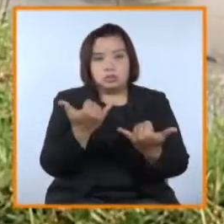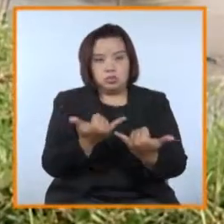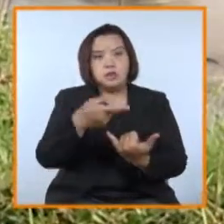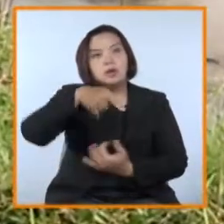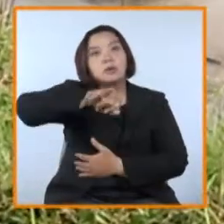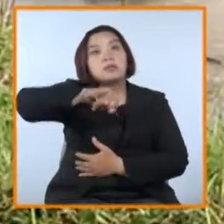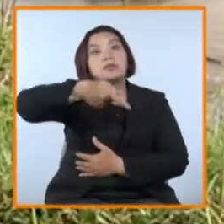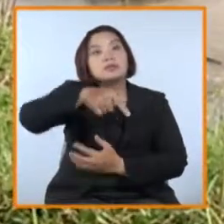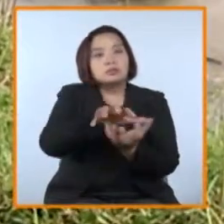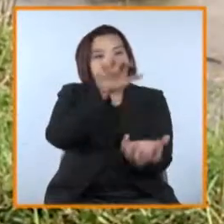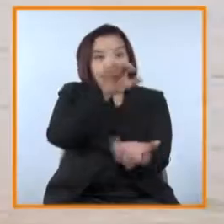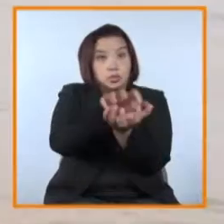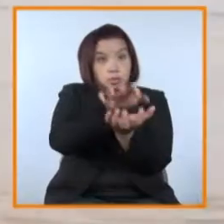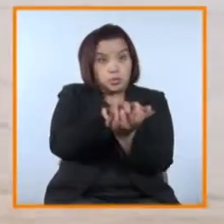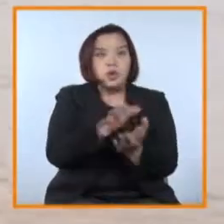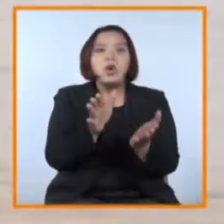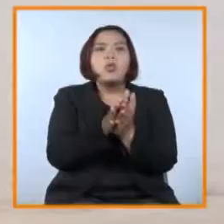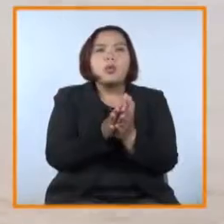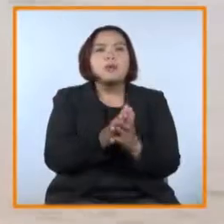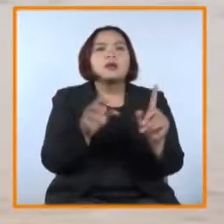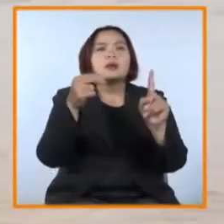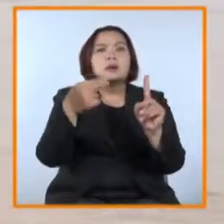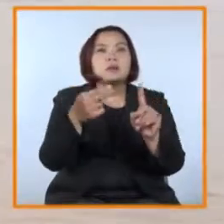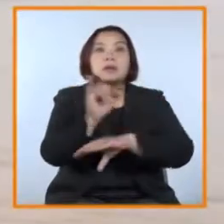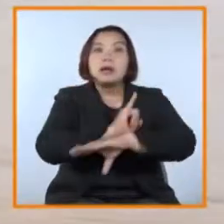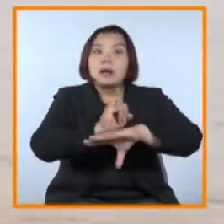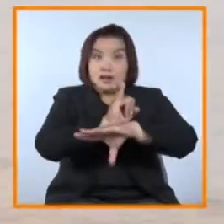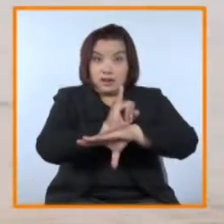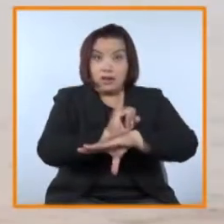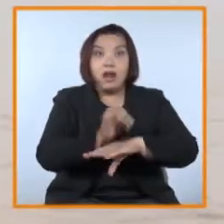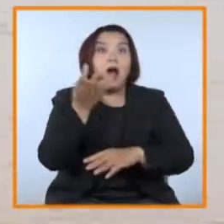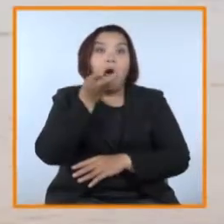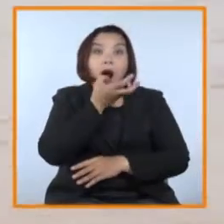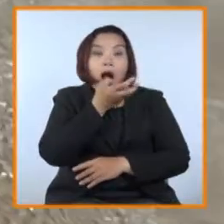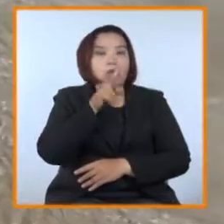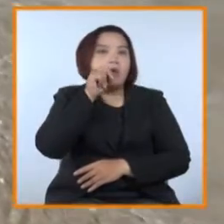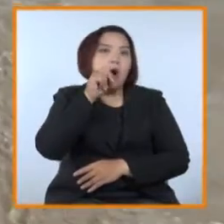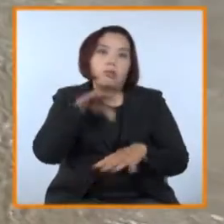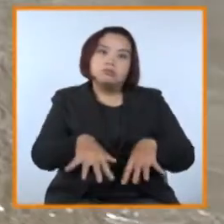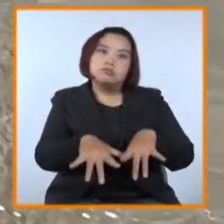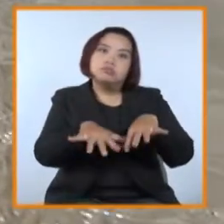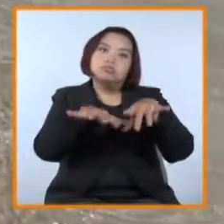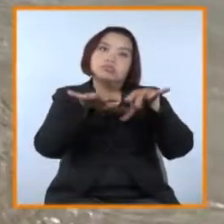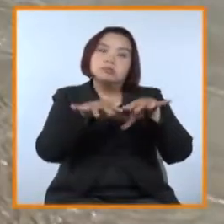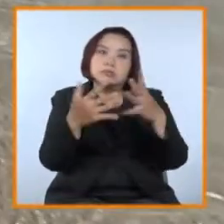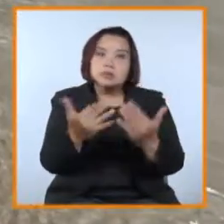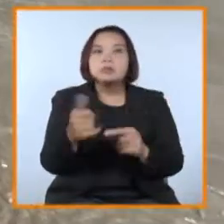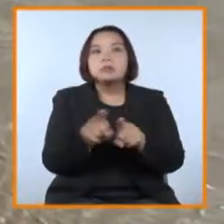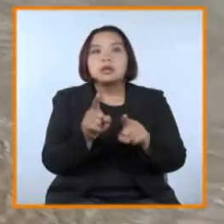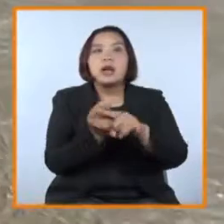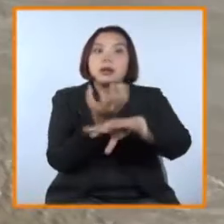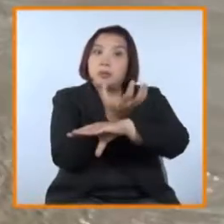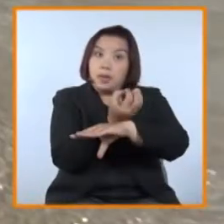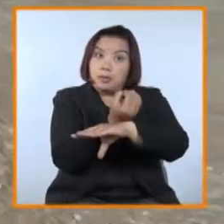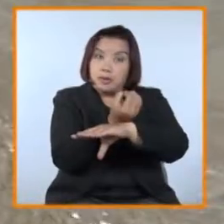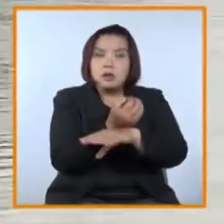นี้น้ำท่วมกว่า 10,000 ไร่นะคะยังมีฝนตกสะสมต่อเนื่องน้ำป่าจากหลายอำเภอในจังหวัดกำแพงเพชรก็ไหล